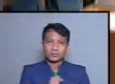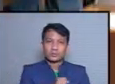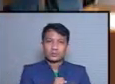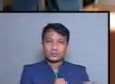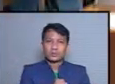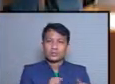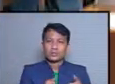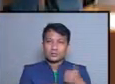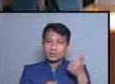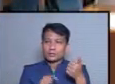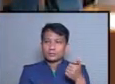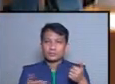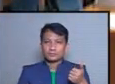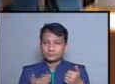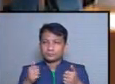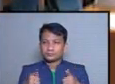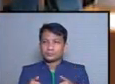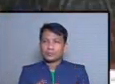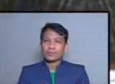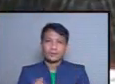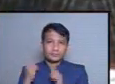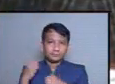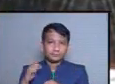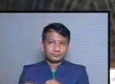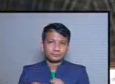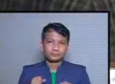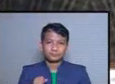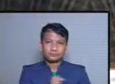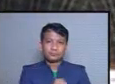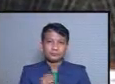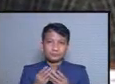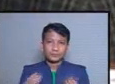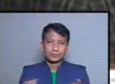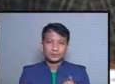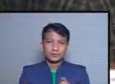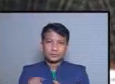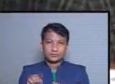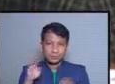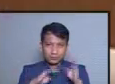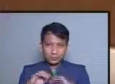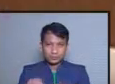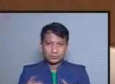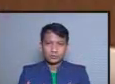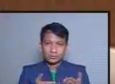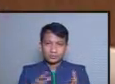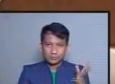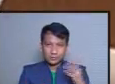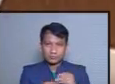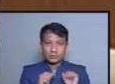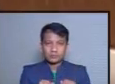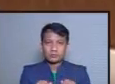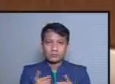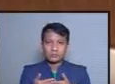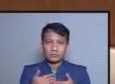nito ng nasabing panukala. Kaya umaasa ang Senado na maresolba na ang mga issue para maihabol